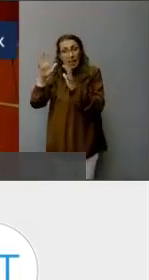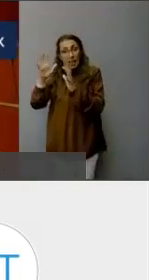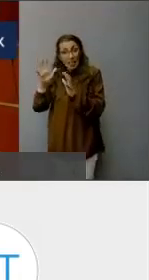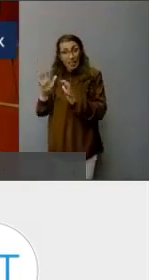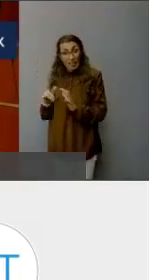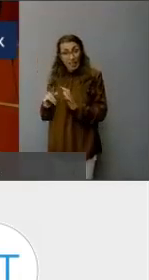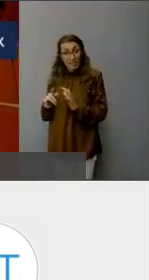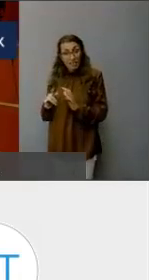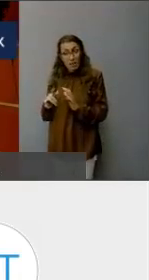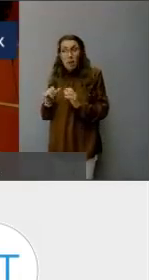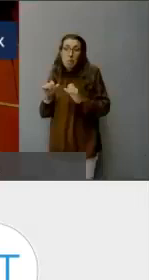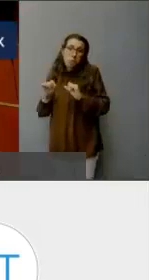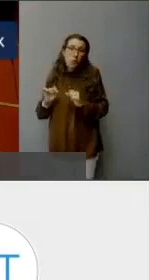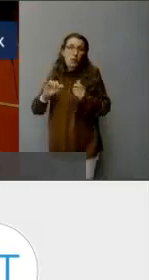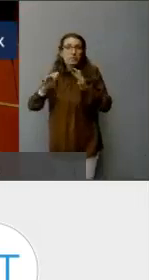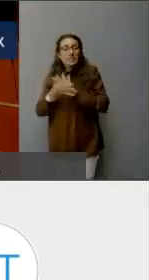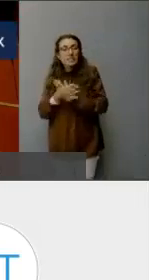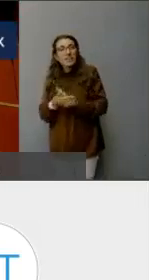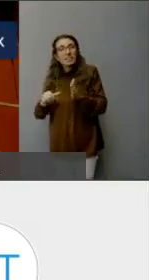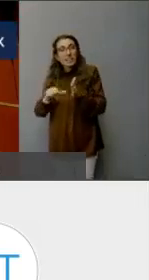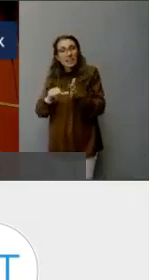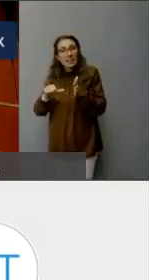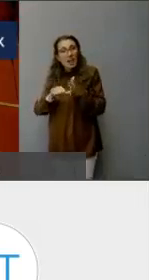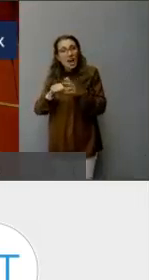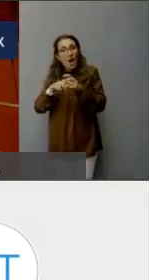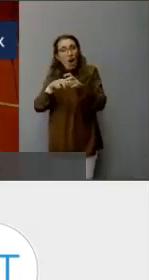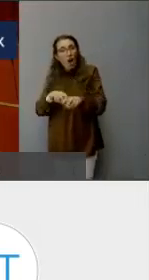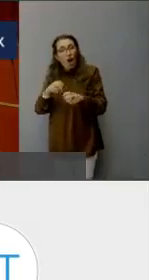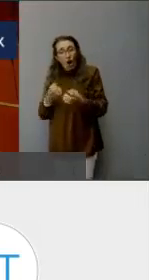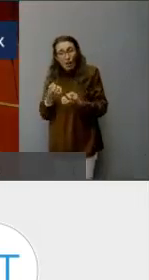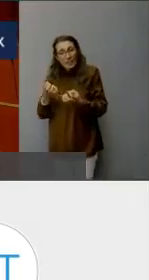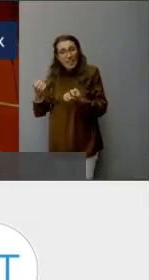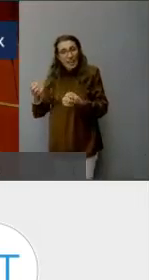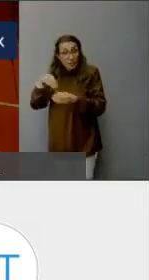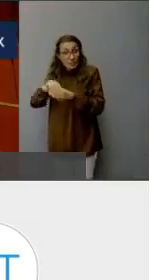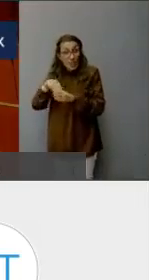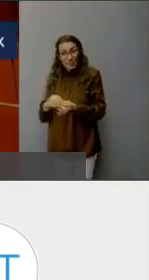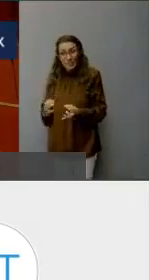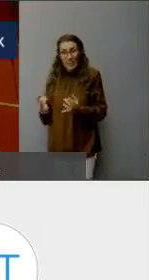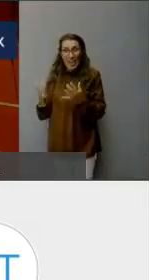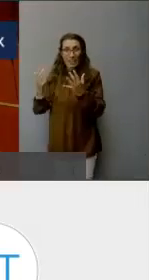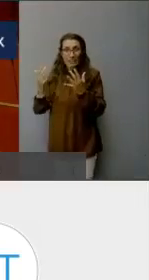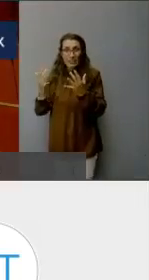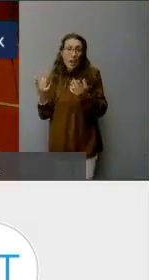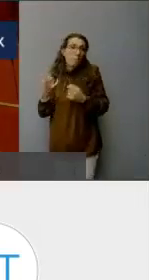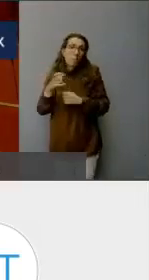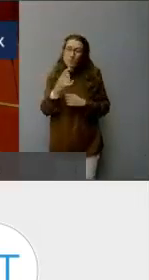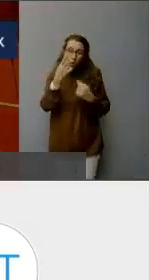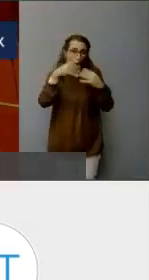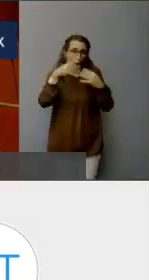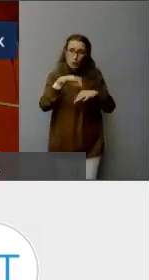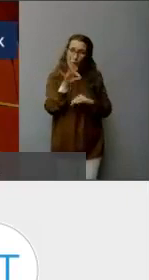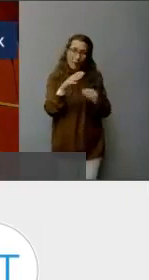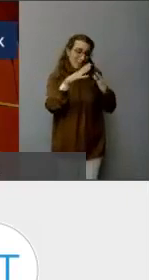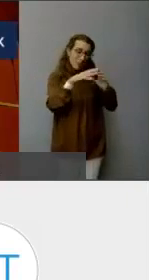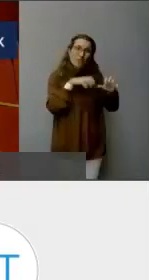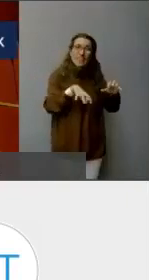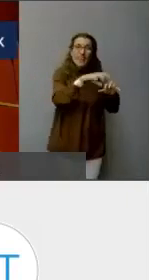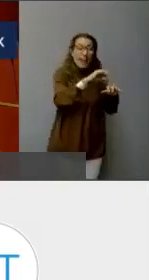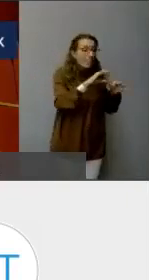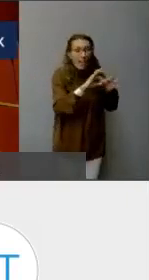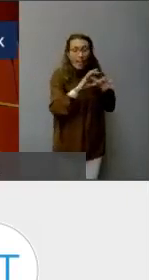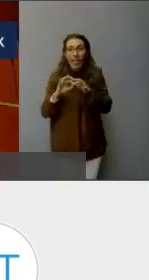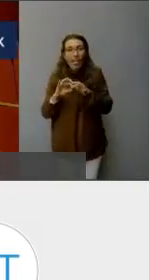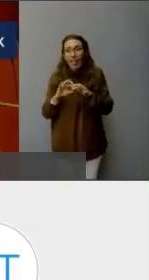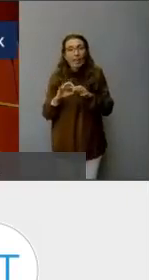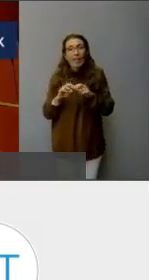le villette potrebbe essere anche una sfida agiato punto stiamo al gioco ci vogliono le villette per far ritornare a coltivare la vesima bene ci vorranno negli